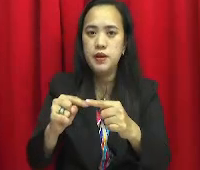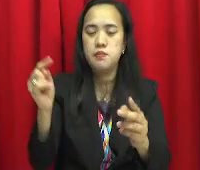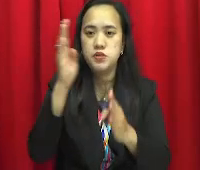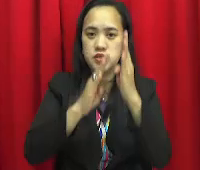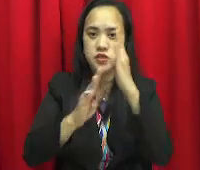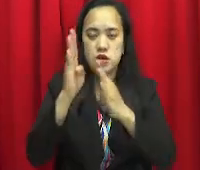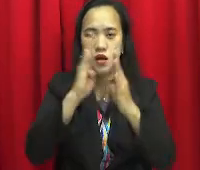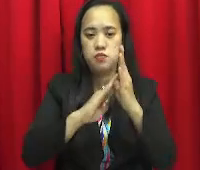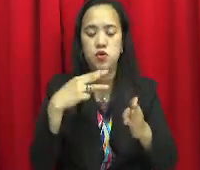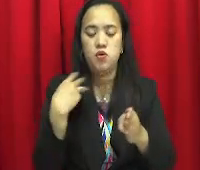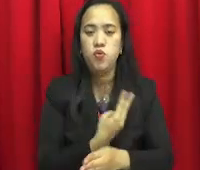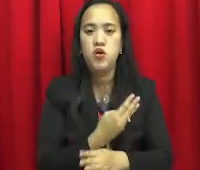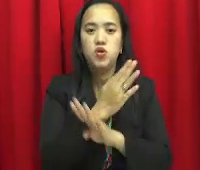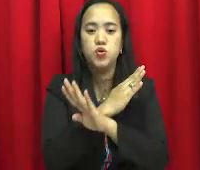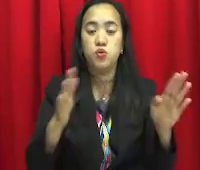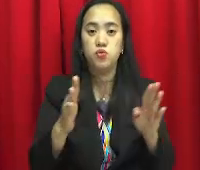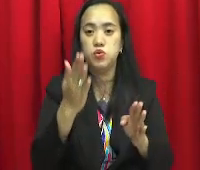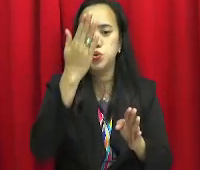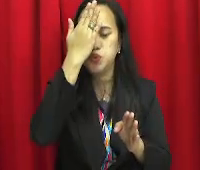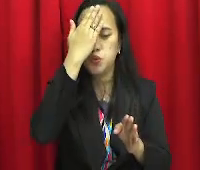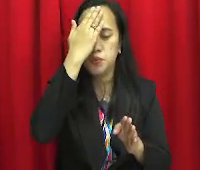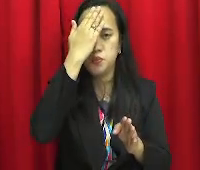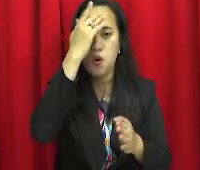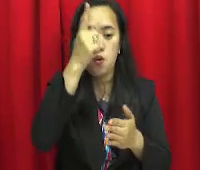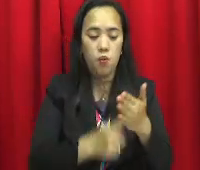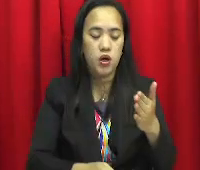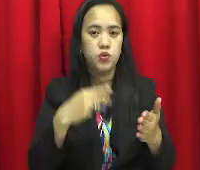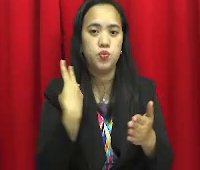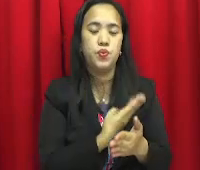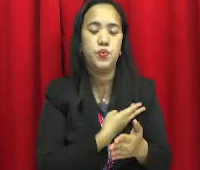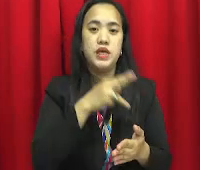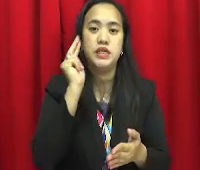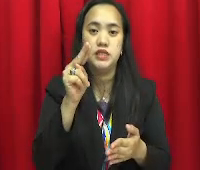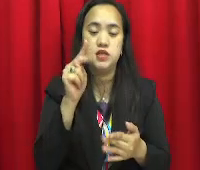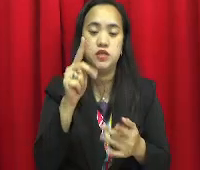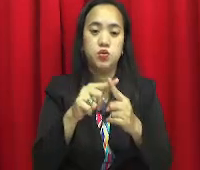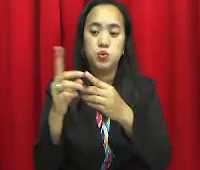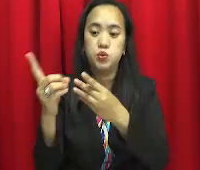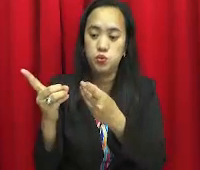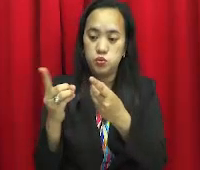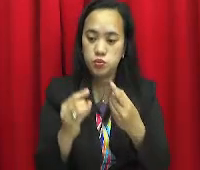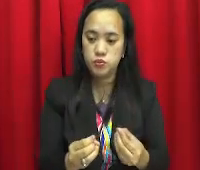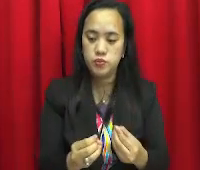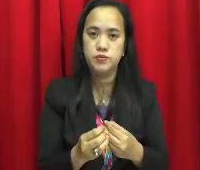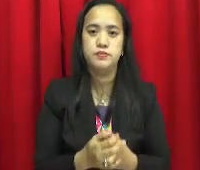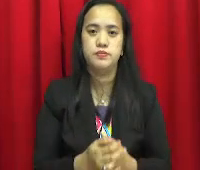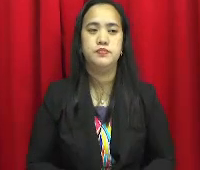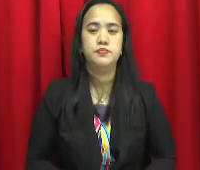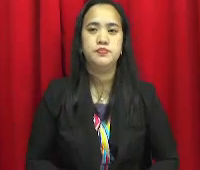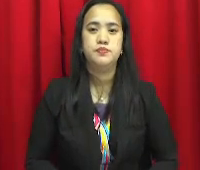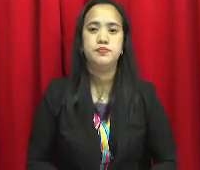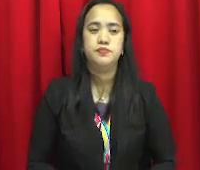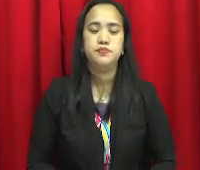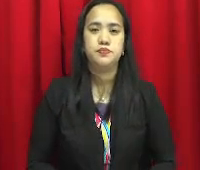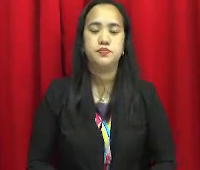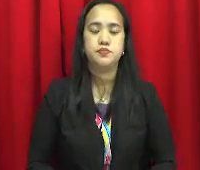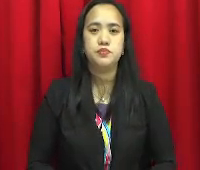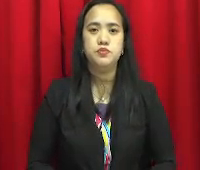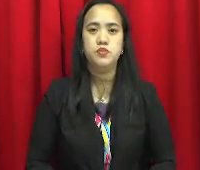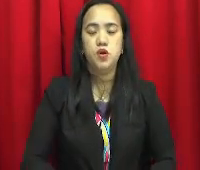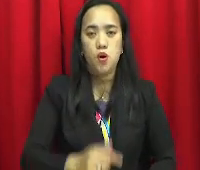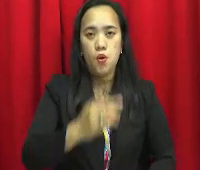ating anak, kung kailan nag-crash na yung ating sasakyan. Mm-hmm. See? Bakit?